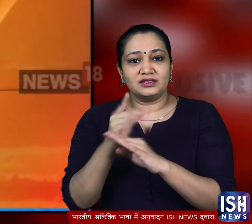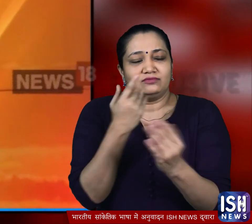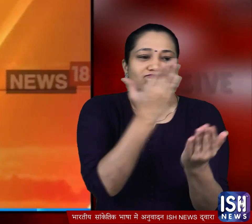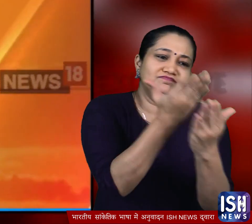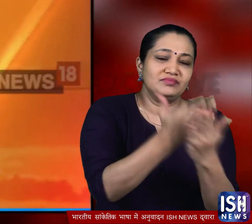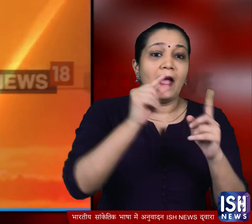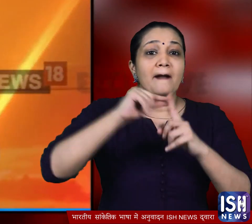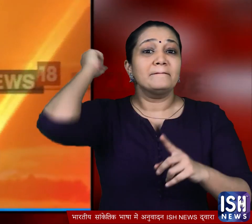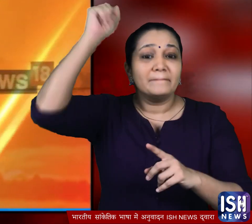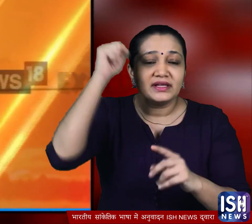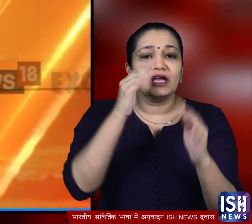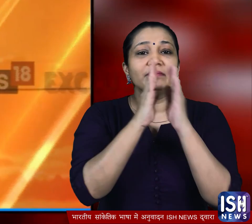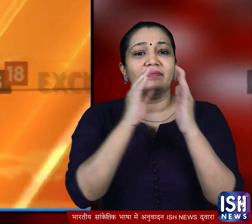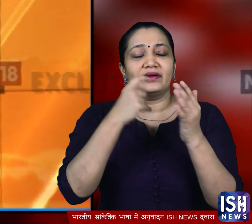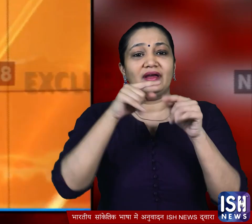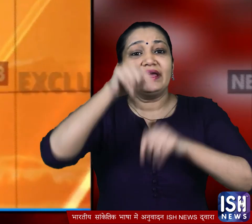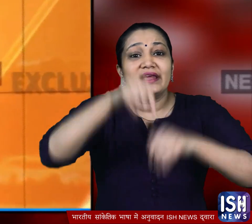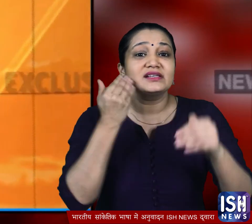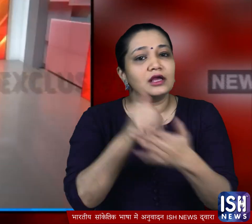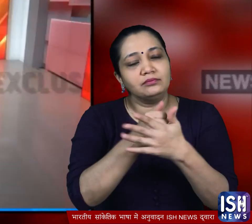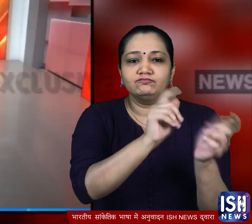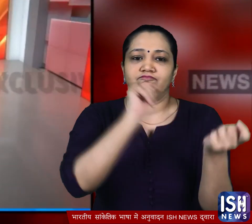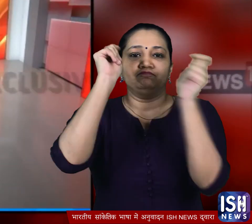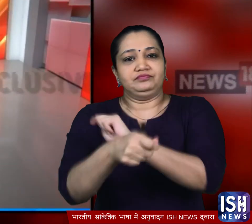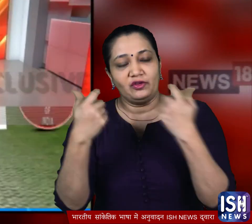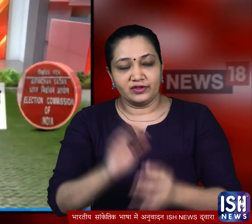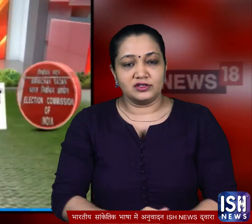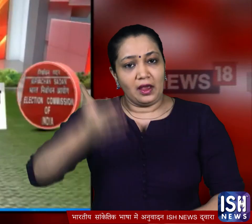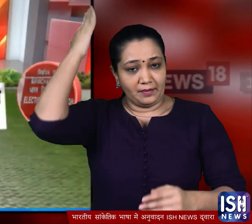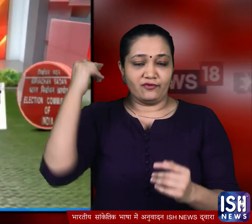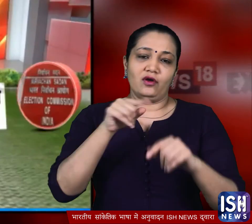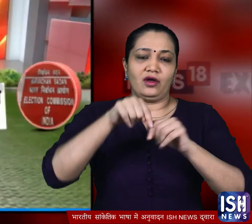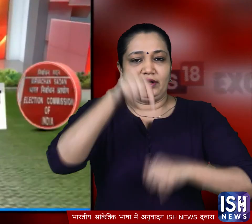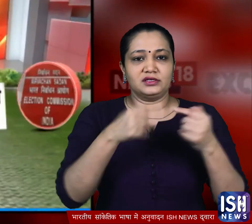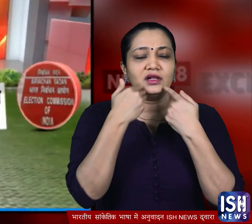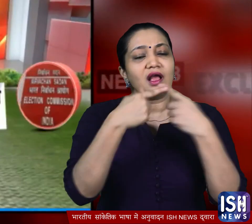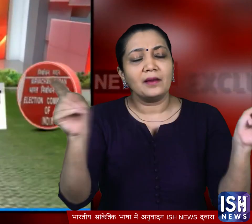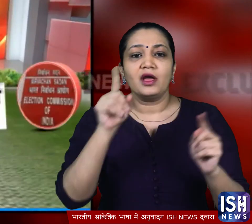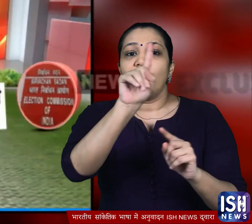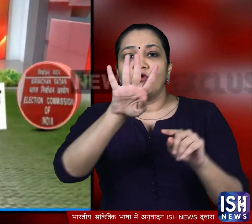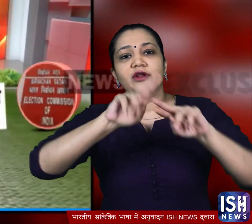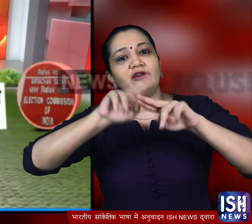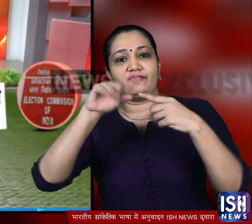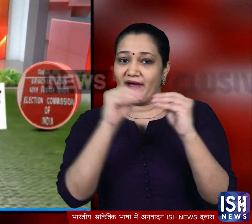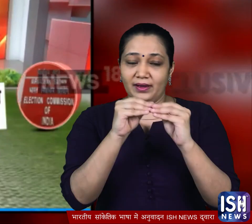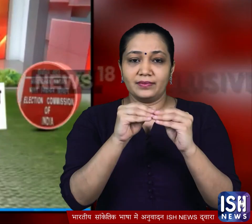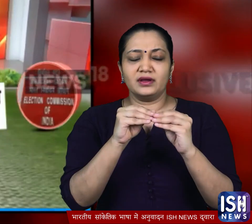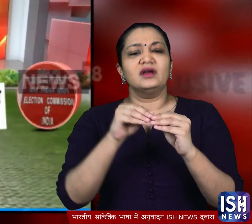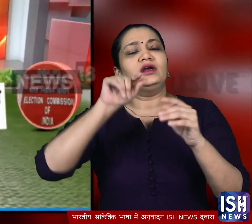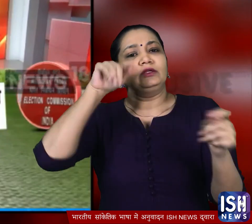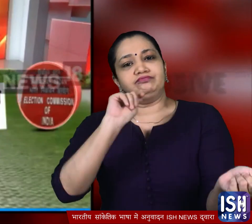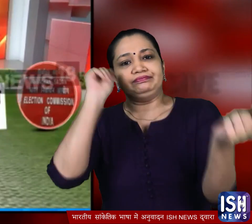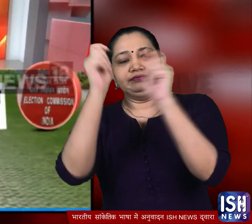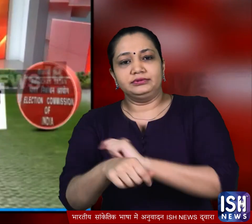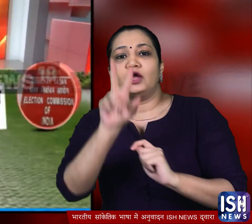चुनाव आयोग ने पंजाब विधानसभा चुनाव की तारीखें बदल दी। पहले चुनाव आयोग ने ऐलान किया था कि पंजाब में 14 फरवरी को वोट डाले जाएंगे, लेकिन